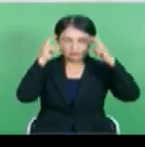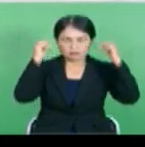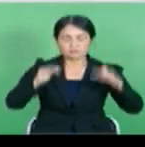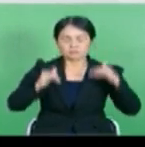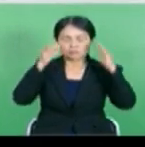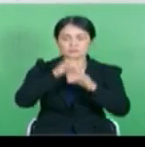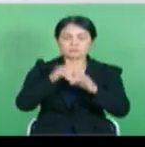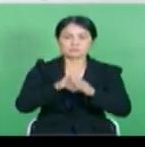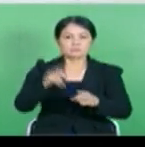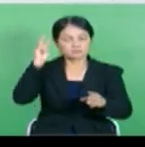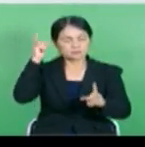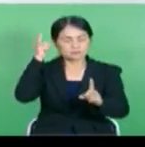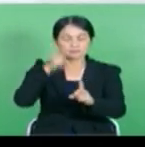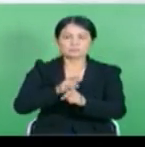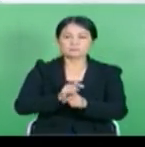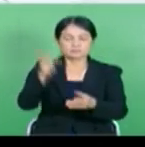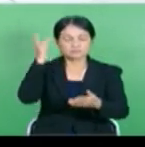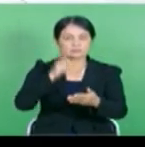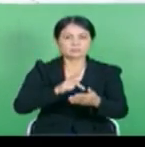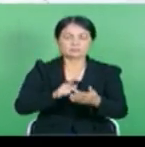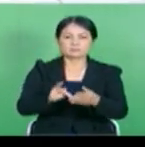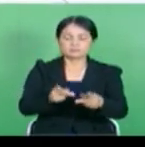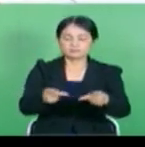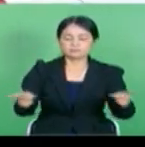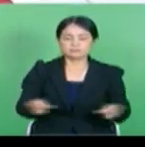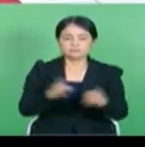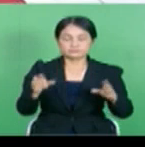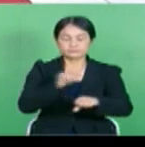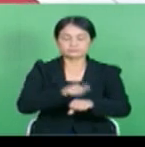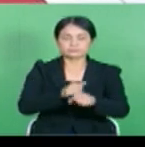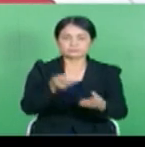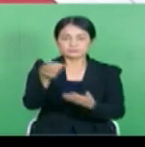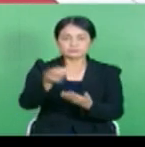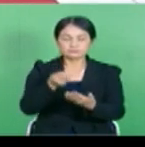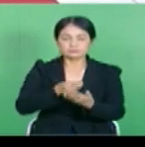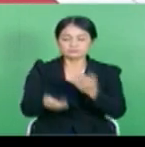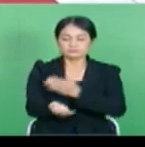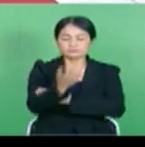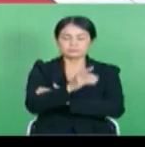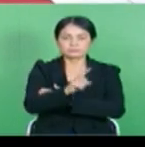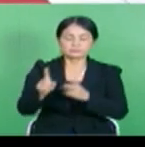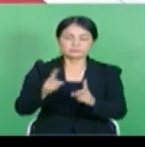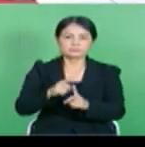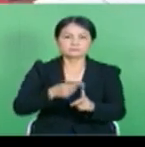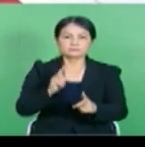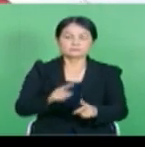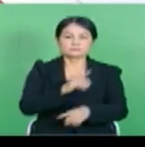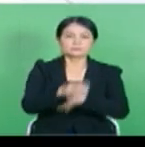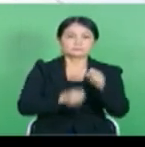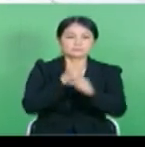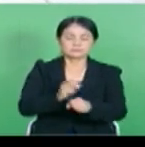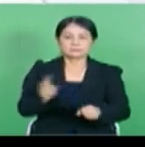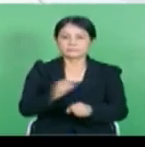ស់ផ្នែកវិនិយោគគោលនយោបាយនៃលេខាធិការរដ្ឋាភិបាលក្រមការងារហិរញ្ញវត្ថុនាព្រឹកថ្ងៃទី11ខែមករា